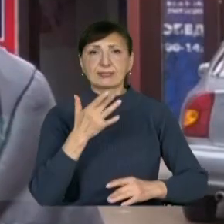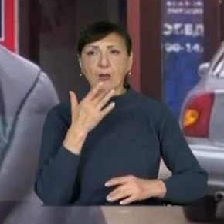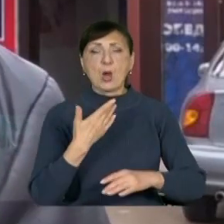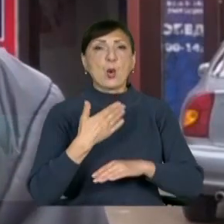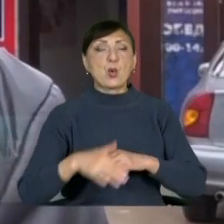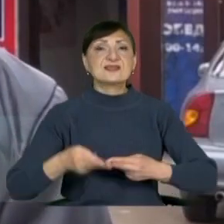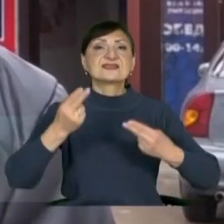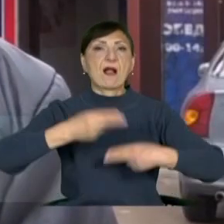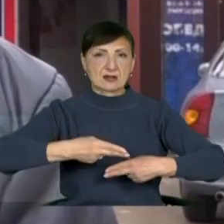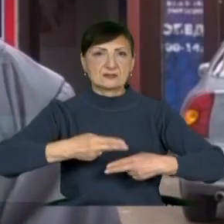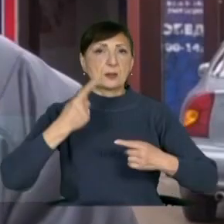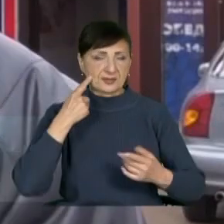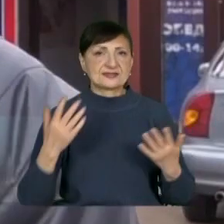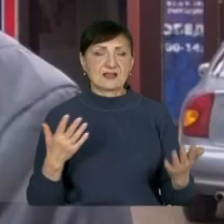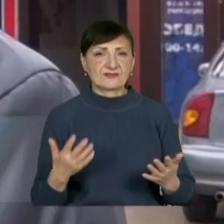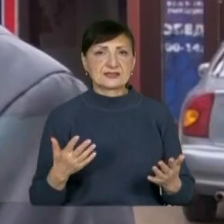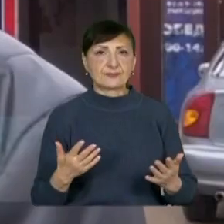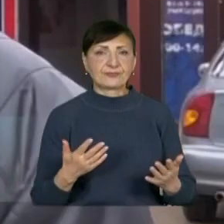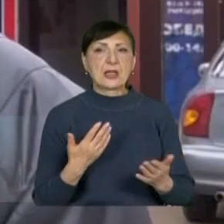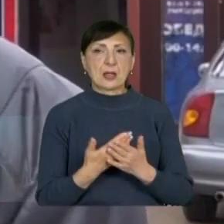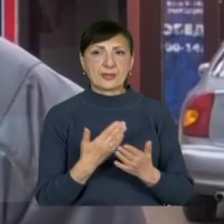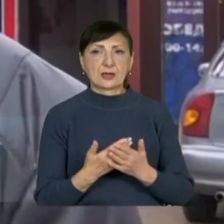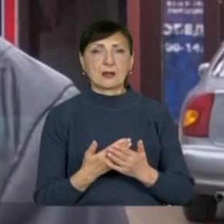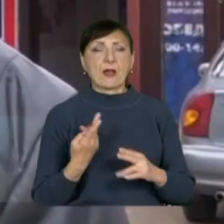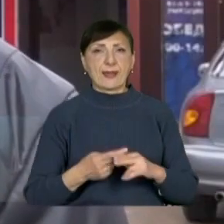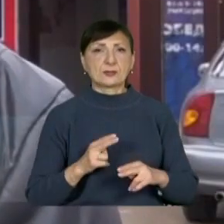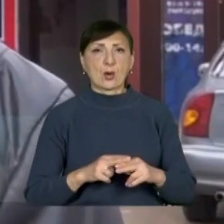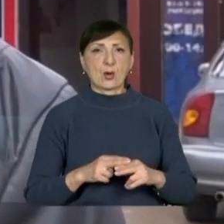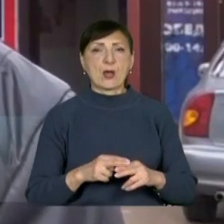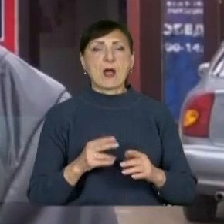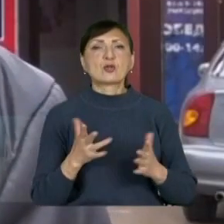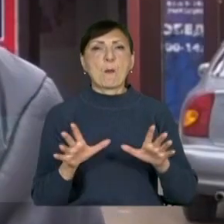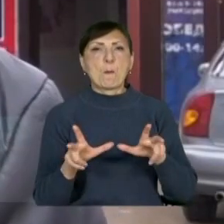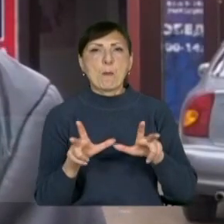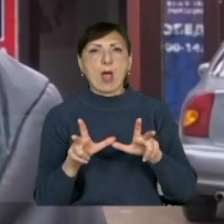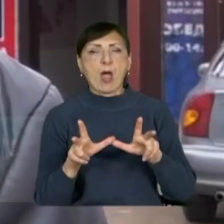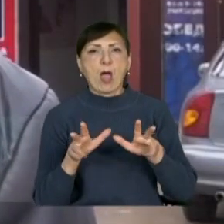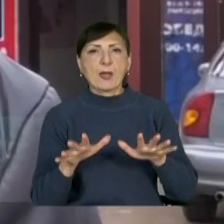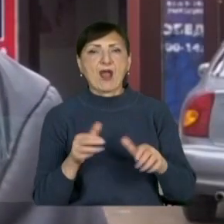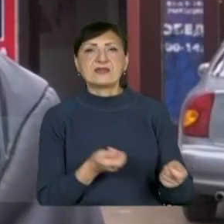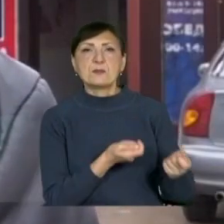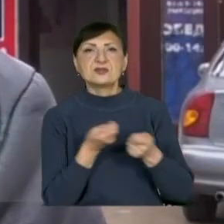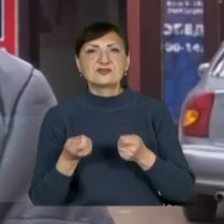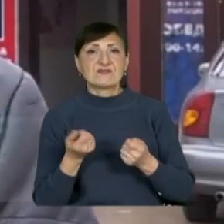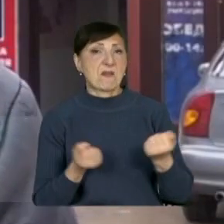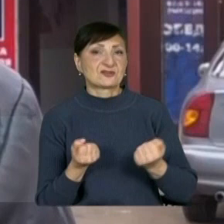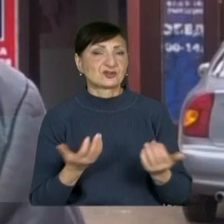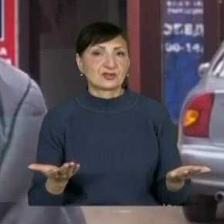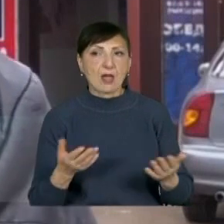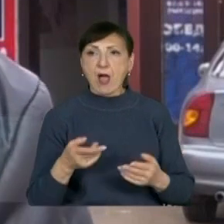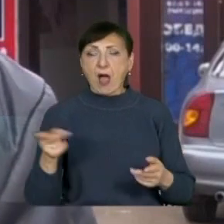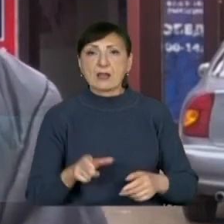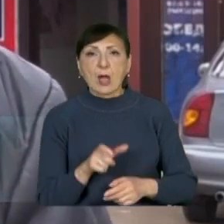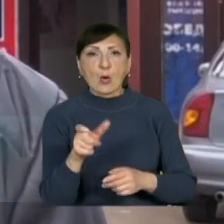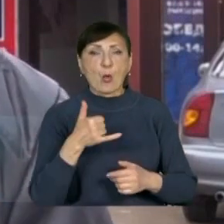была закрыта, представьте, допустим, это мебельщики, они в основном приезжают все на транспорте, а так как подъехать